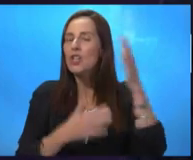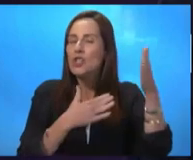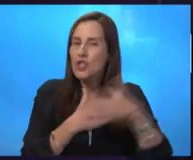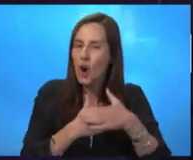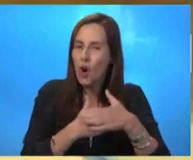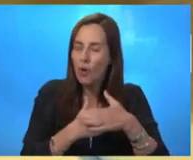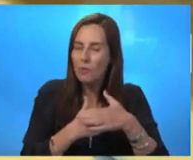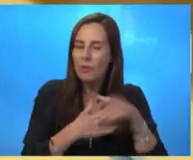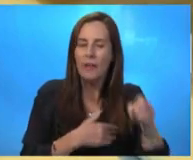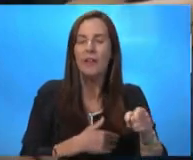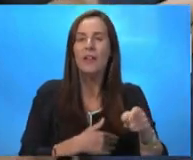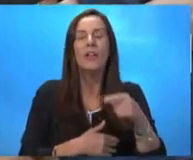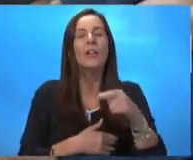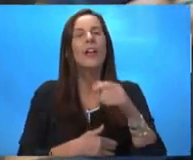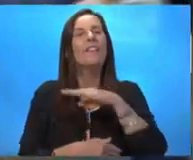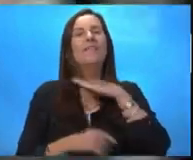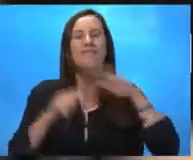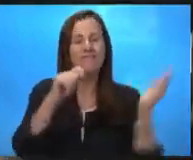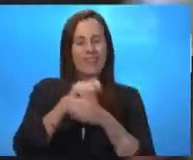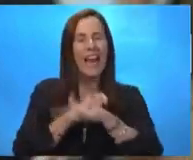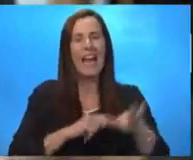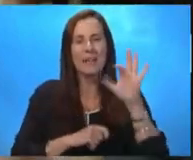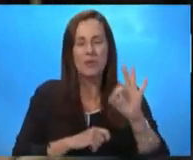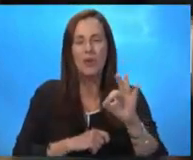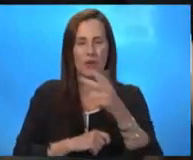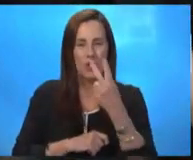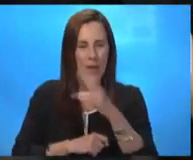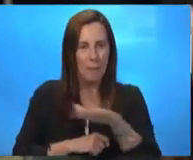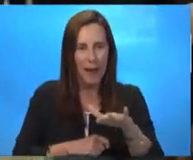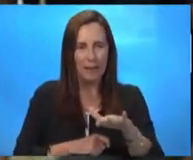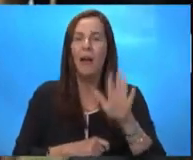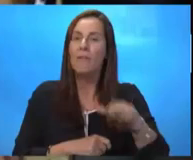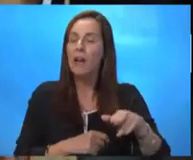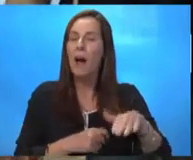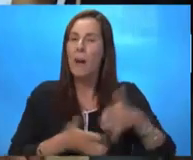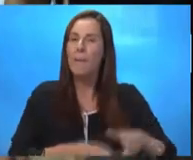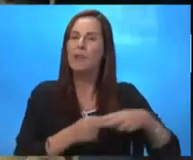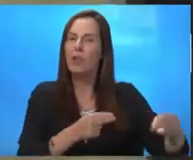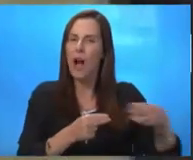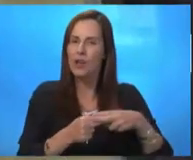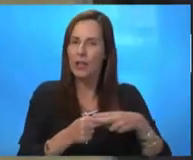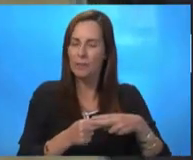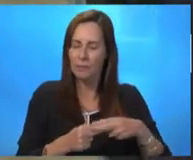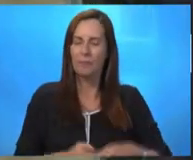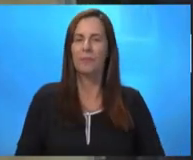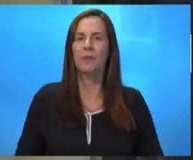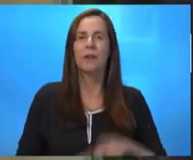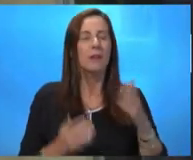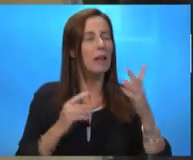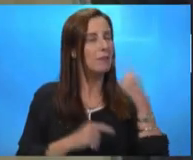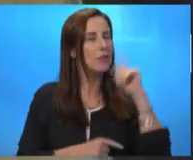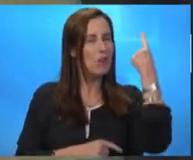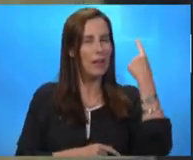קרסנטי, ושיסף את גרונות ילדיו בנימין ויוסף, וגם את בן השכנים נחמן נטיה. זה קרה לפני כשנה